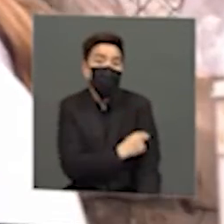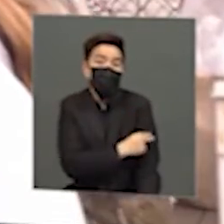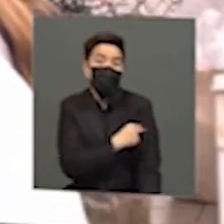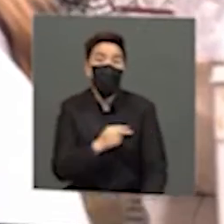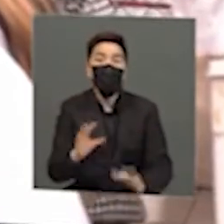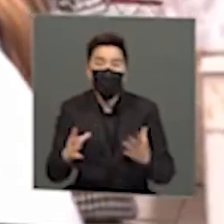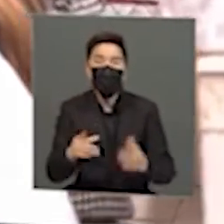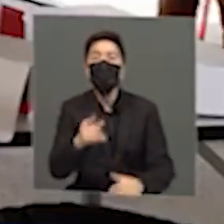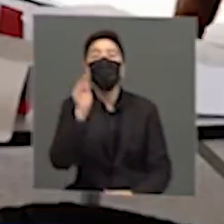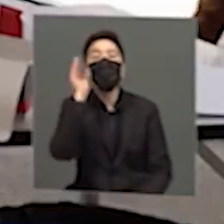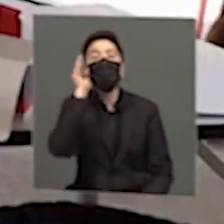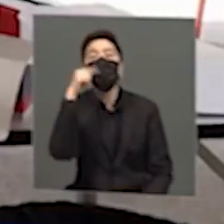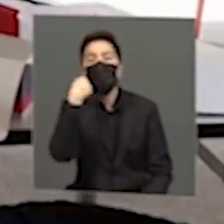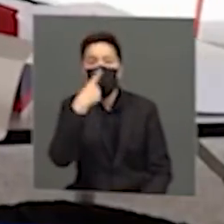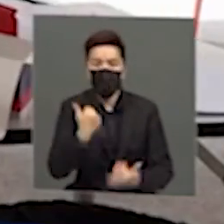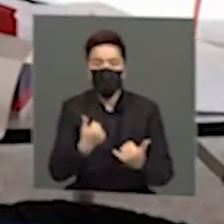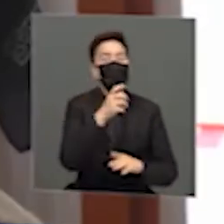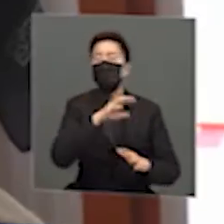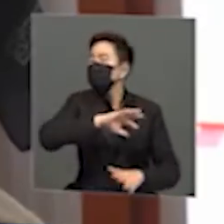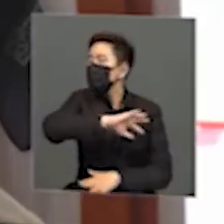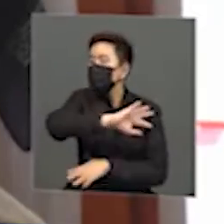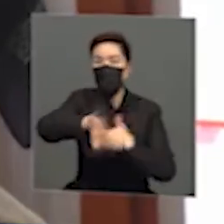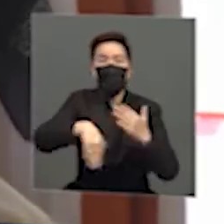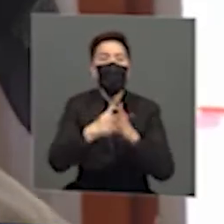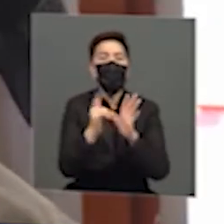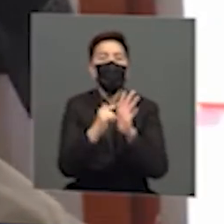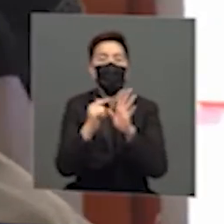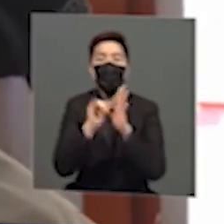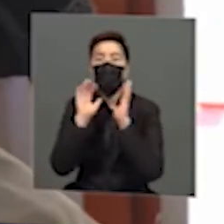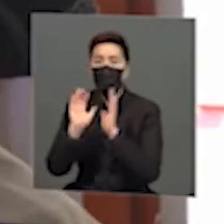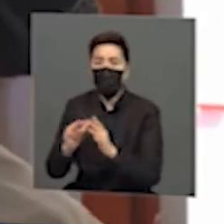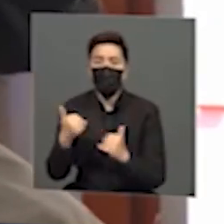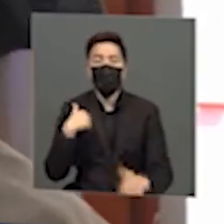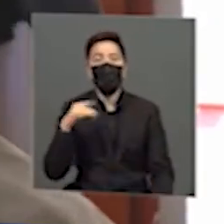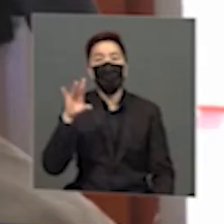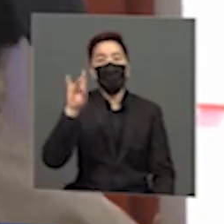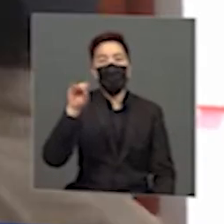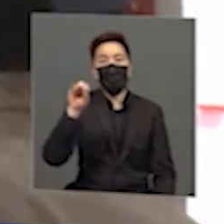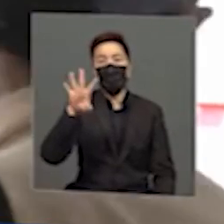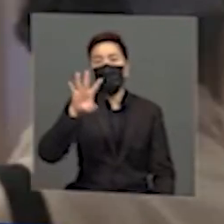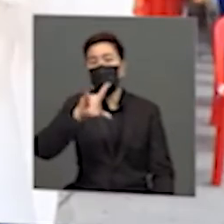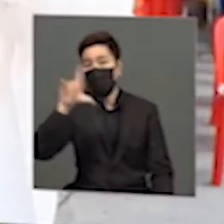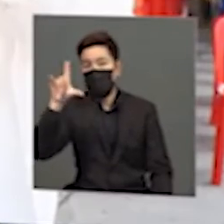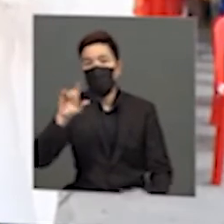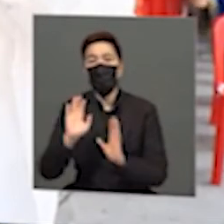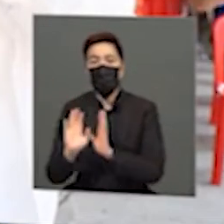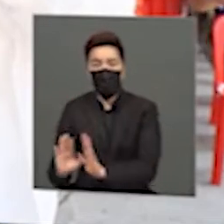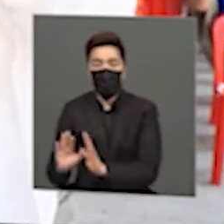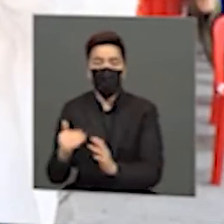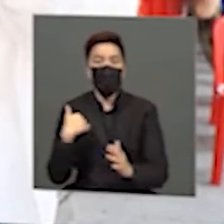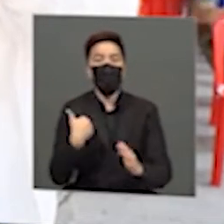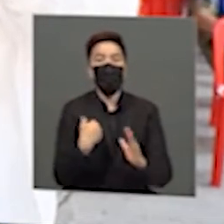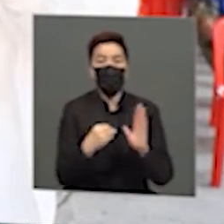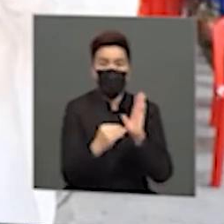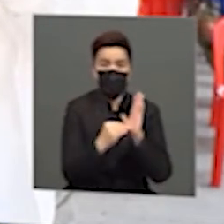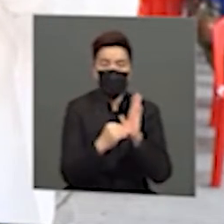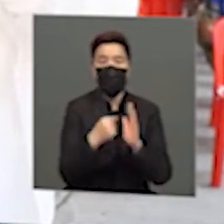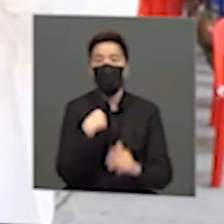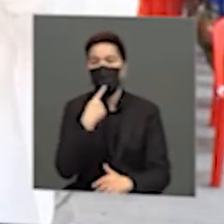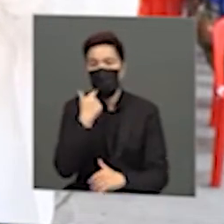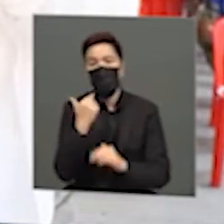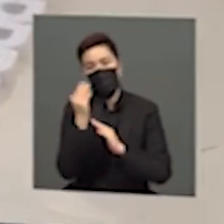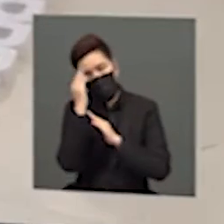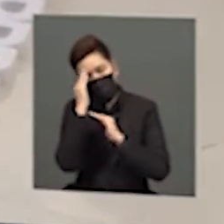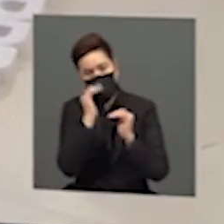เล็กน้อยเนี่ยขอให้พักรักษาตัวอยู่ที่บ้านได้ไหมอ่ะก็ไม่ต้องไปนอนเตียงที่โรง